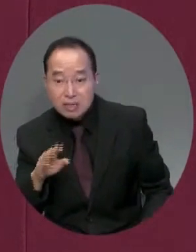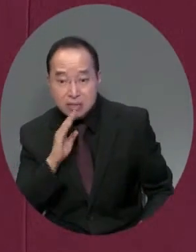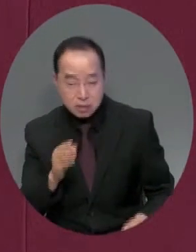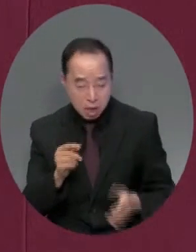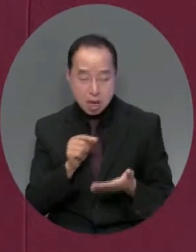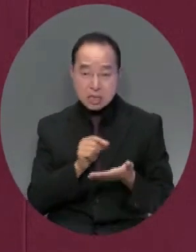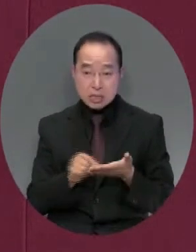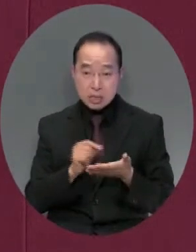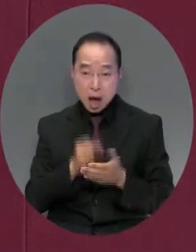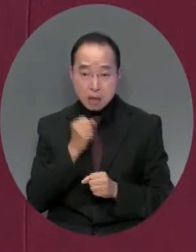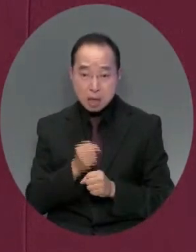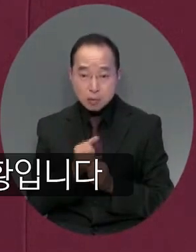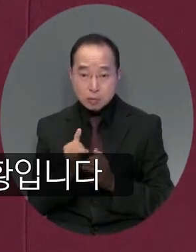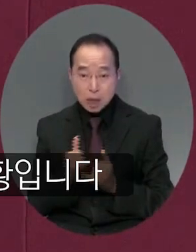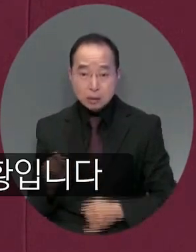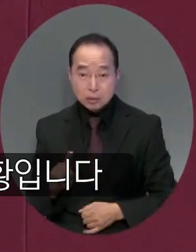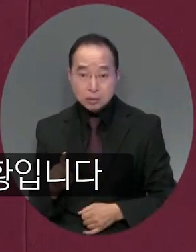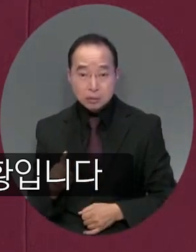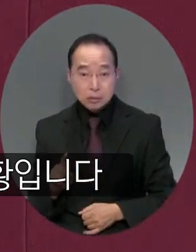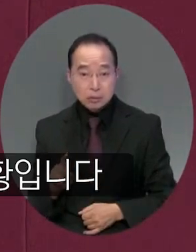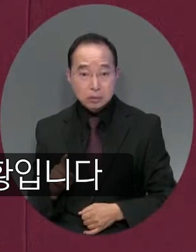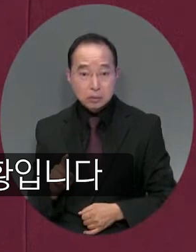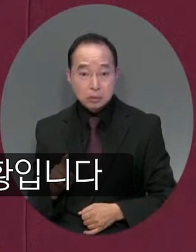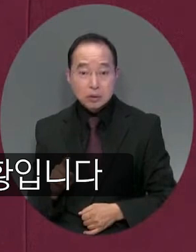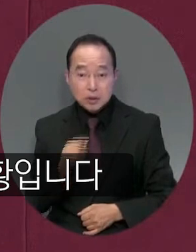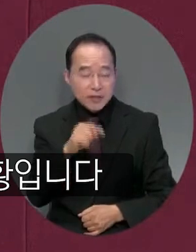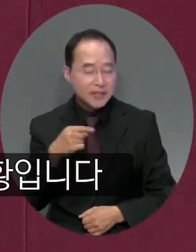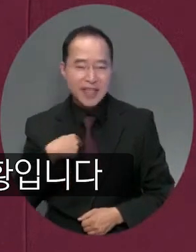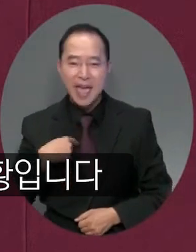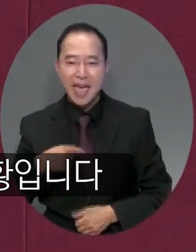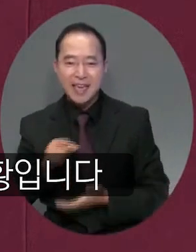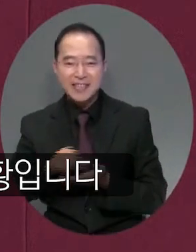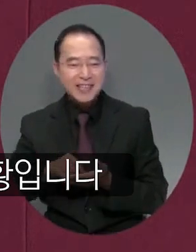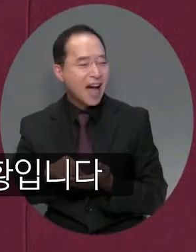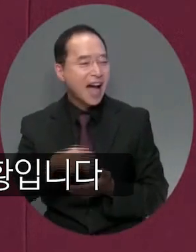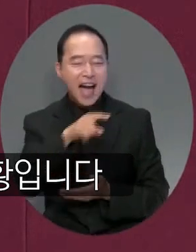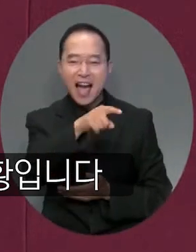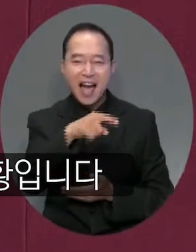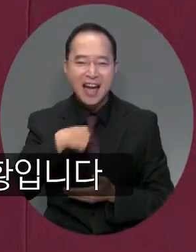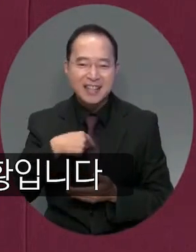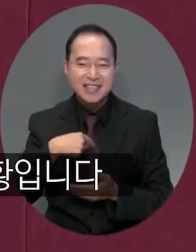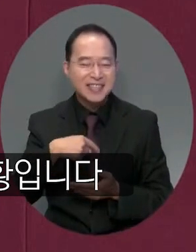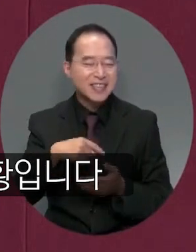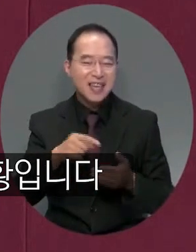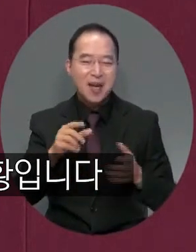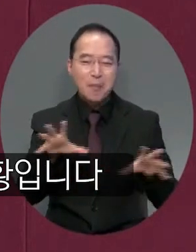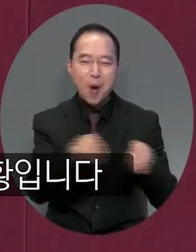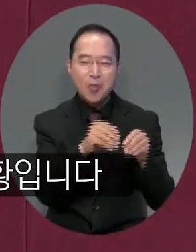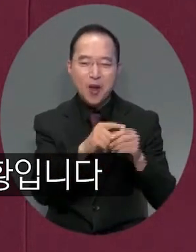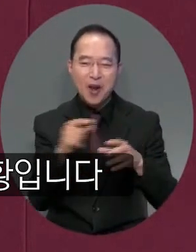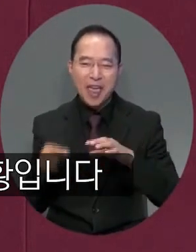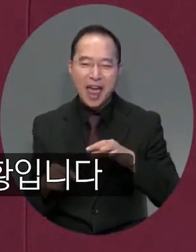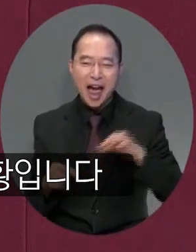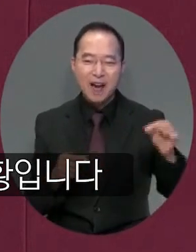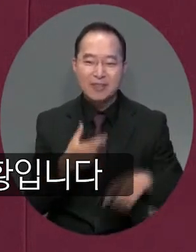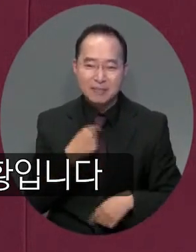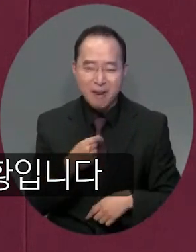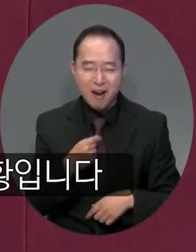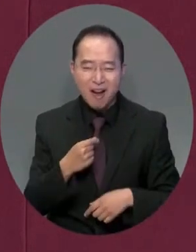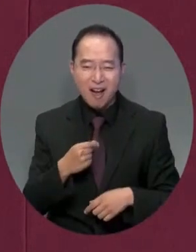작성한 언론사들은 포털의 간택을 받기 위해 제목 장사에 치중하고 있는 본말이 전도된